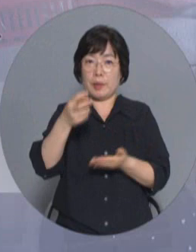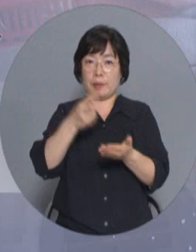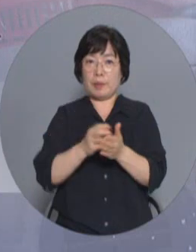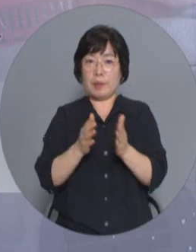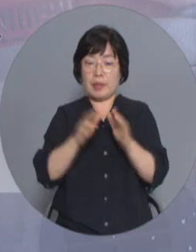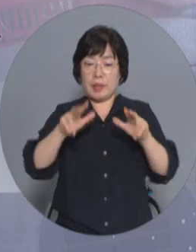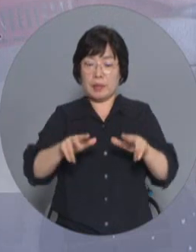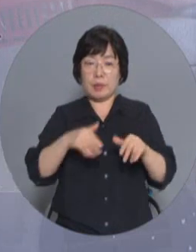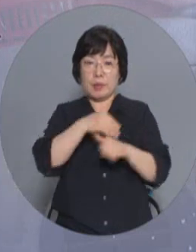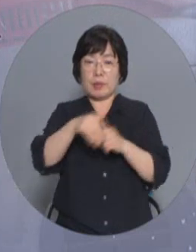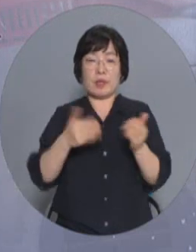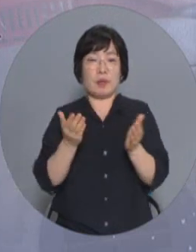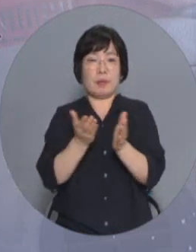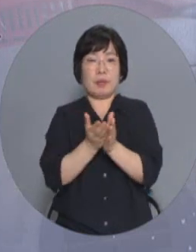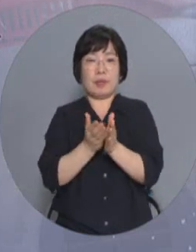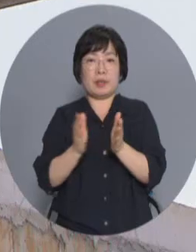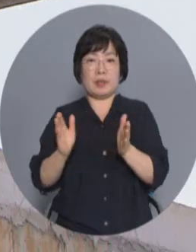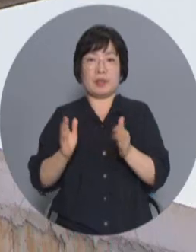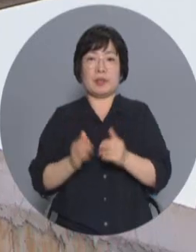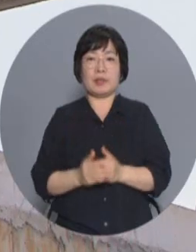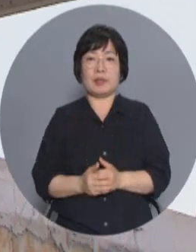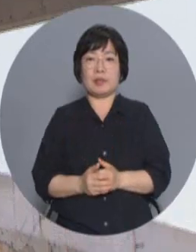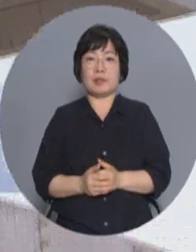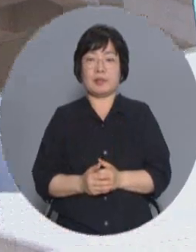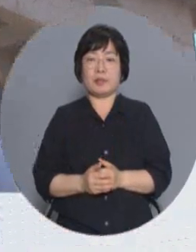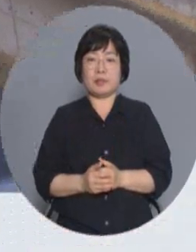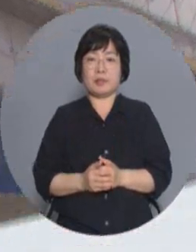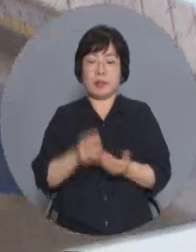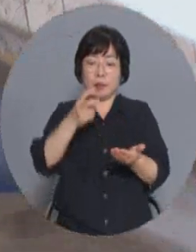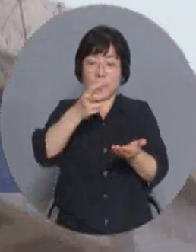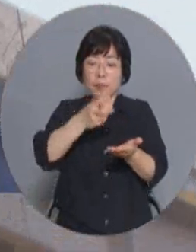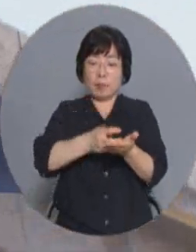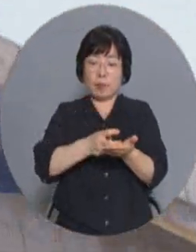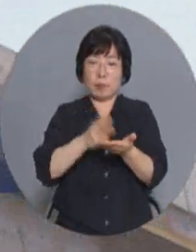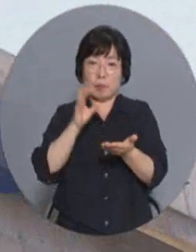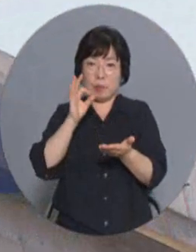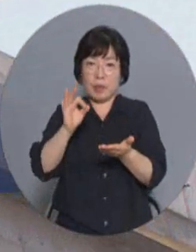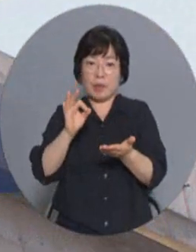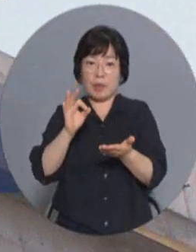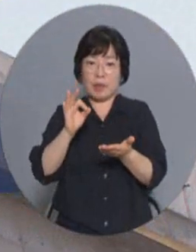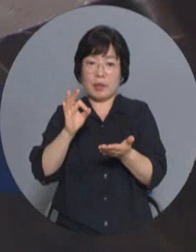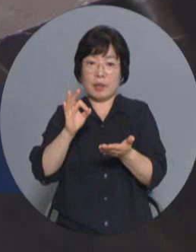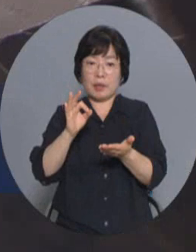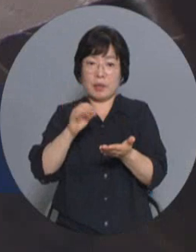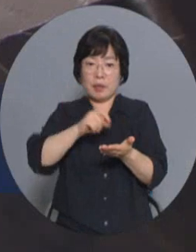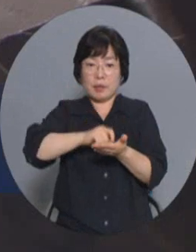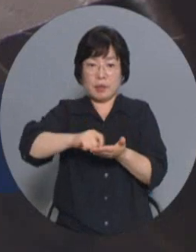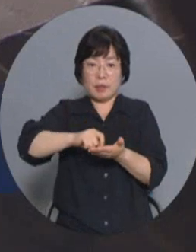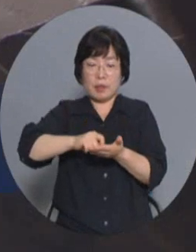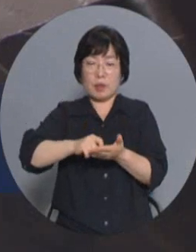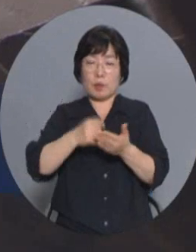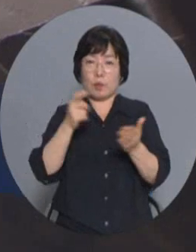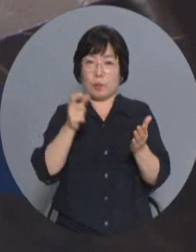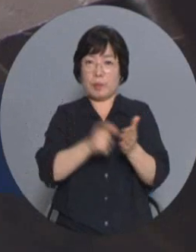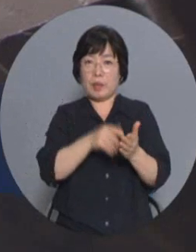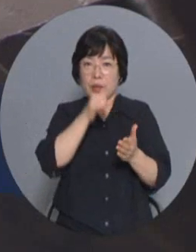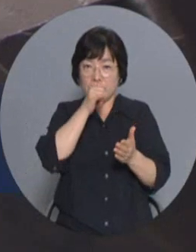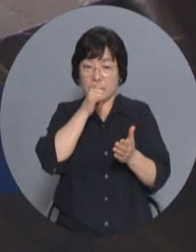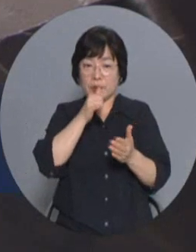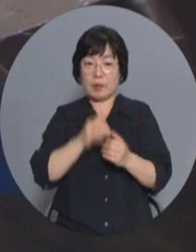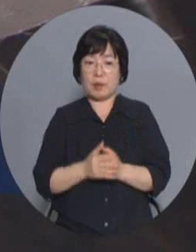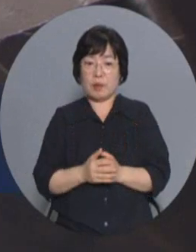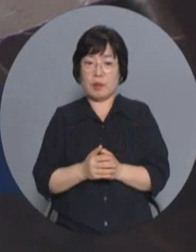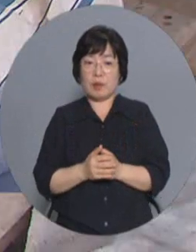잘 지켜지지 않고 있습니다. 법적으로 꼭 써라 규정에는 있지만